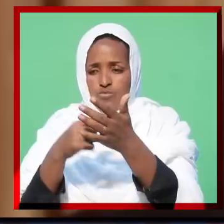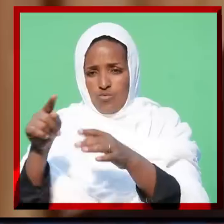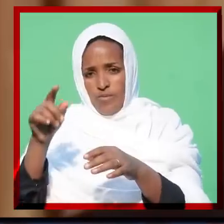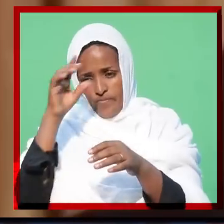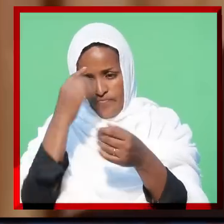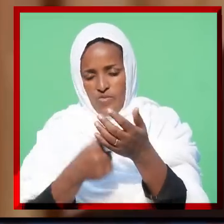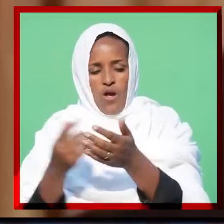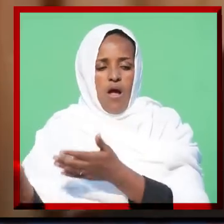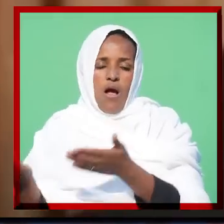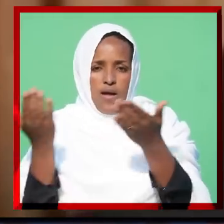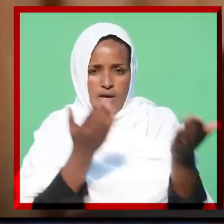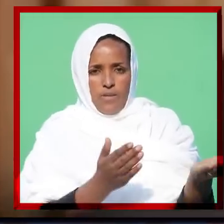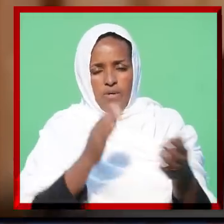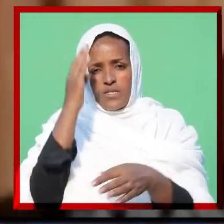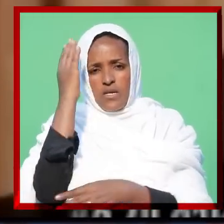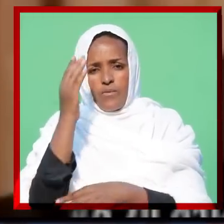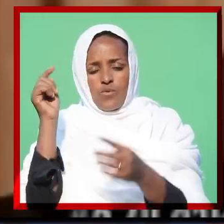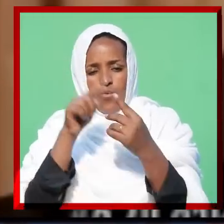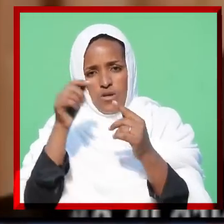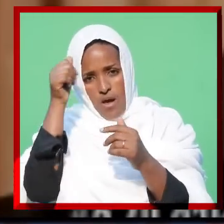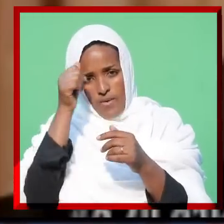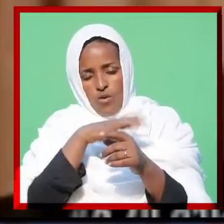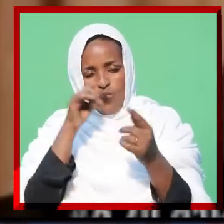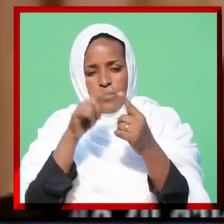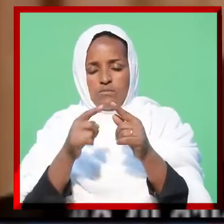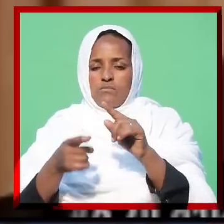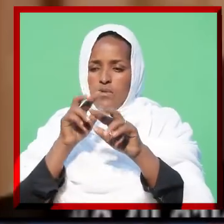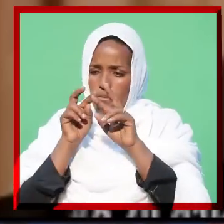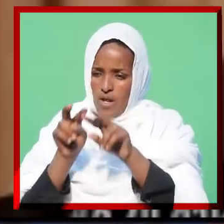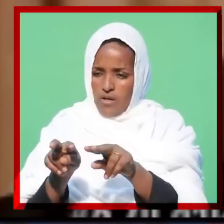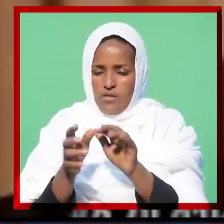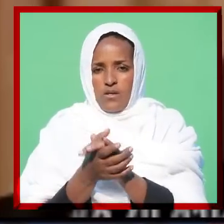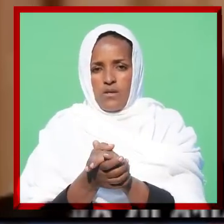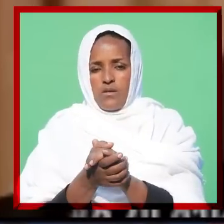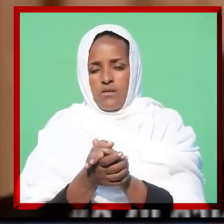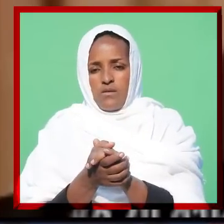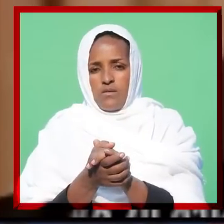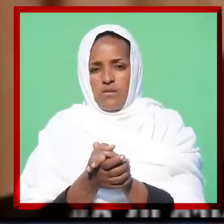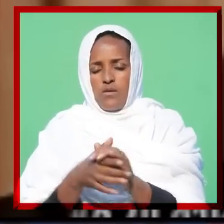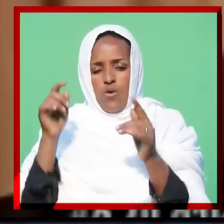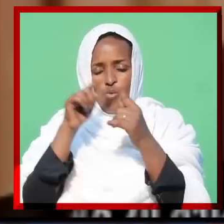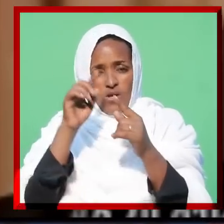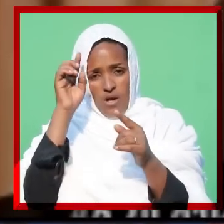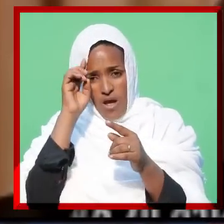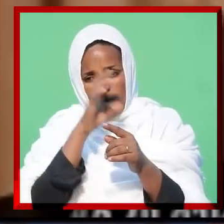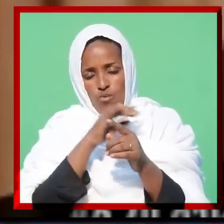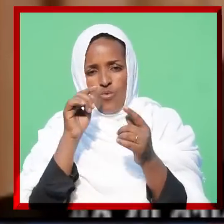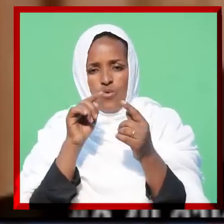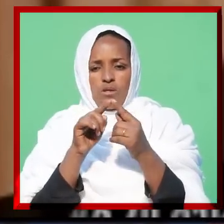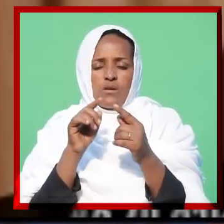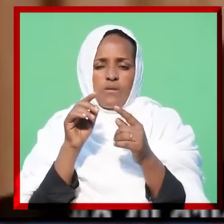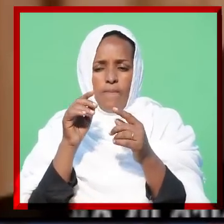ከሰው አቀረበ። እግዚአብሔርም ወደ አቤልና ወደ መስዋዕቱ ተመለከተ፣ ወደ ቃየንና ወደ መስዋዕቱ